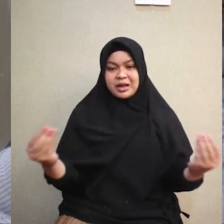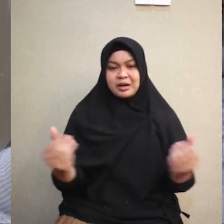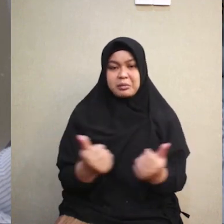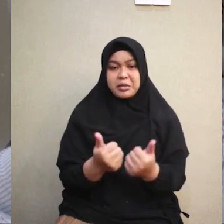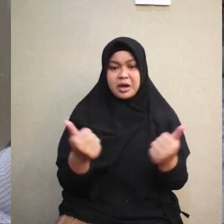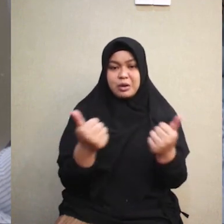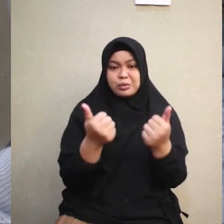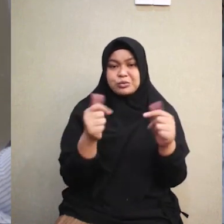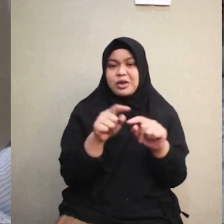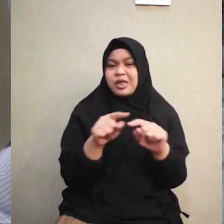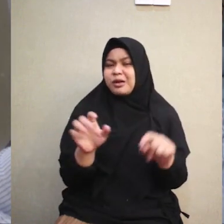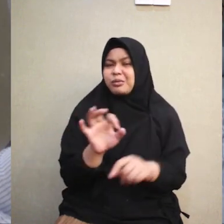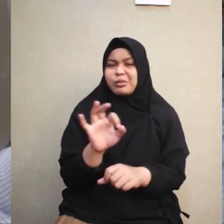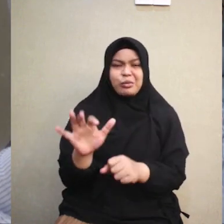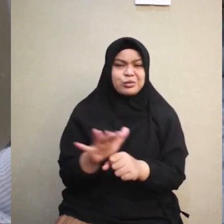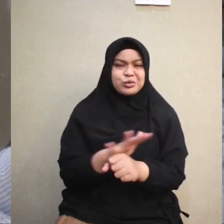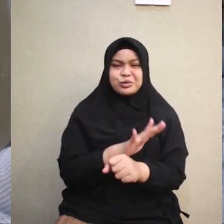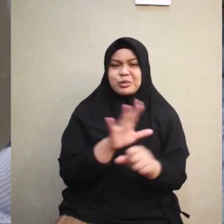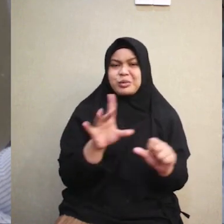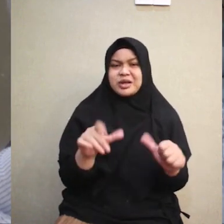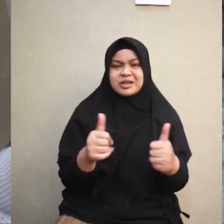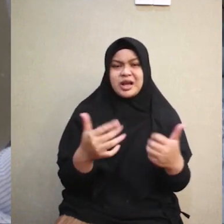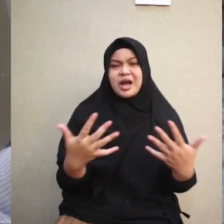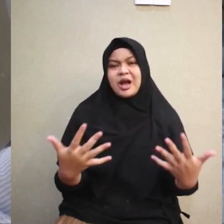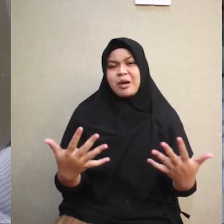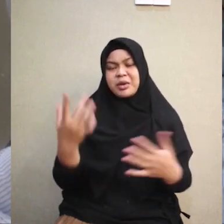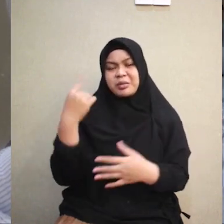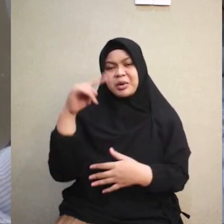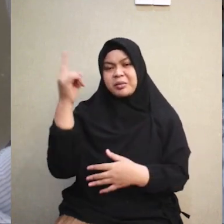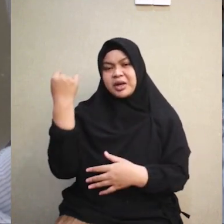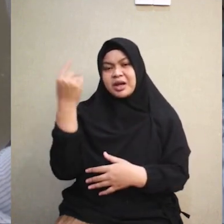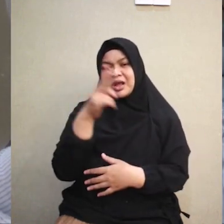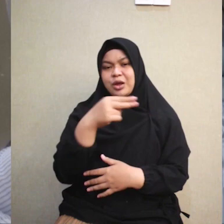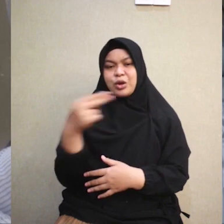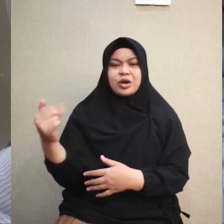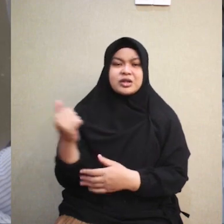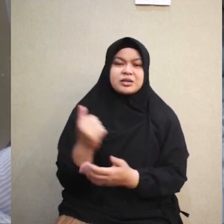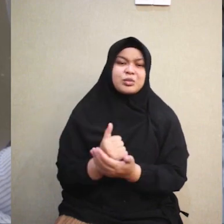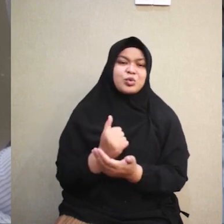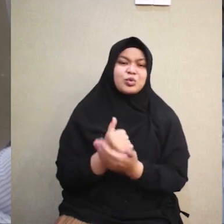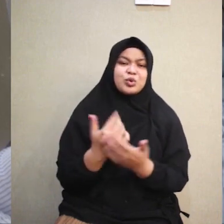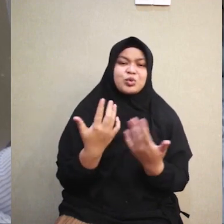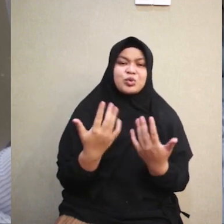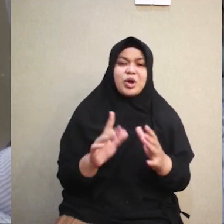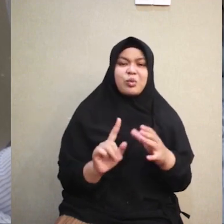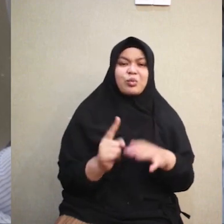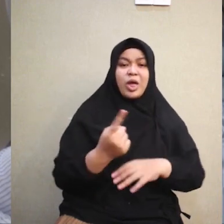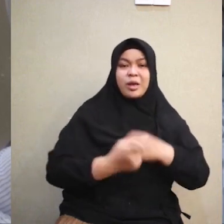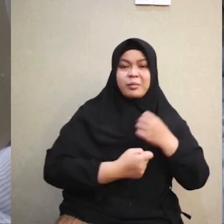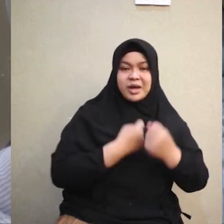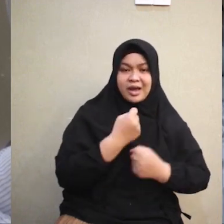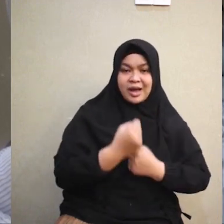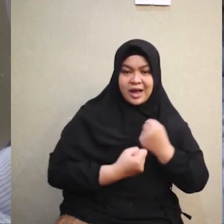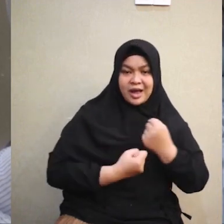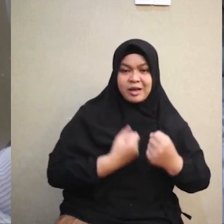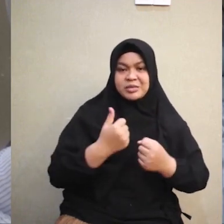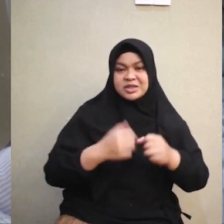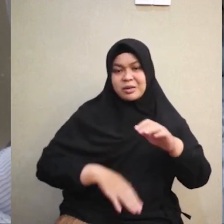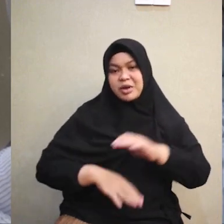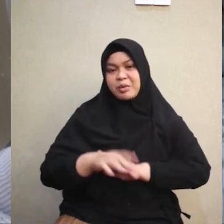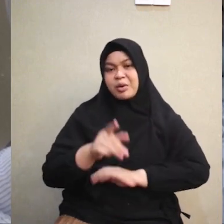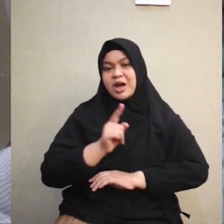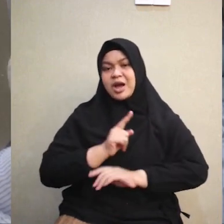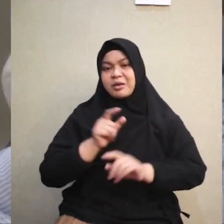tapi kemudian memang belum cukup dan hasilnya terlihat bahwa pemerintah Indonesia itu sebetulnya sudah sudah mulai bergerak untuk memenuhi